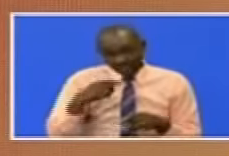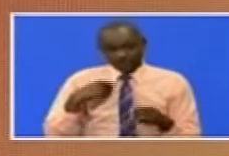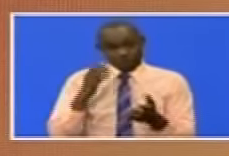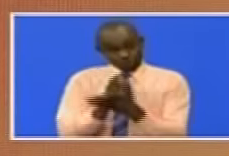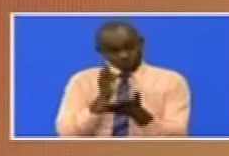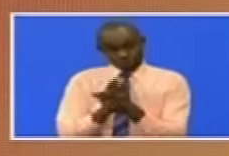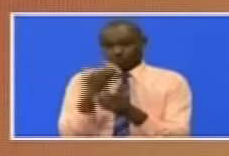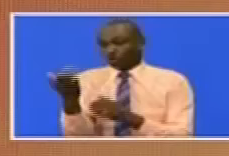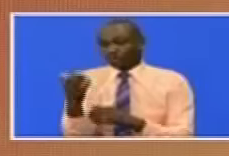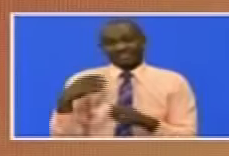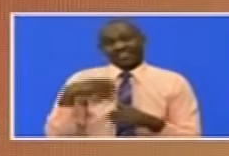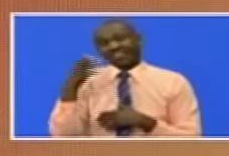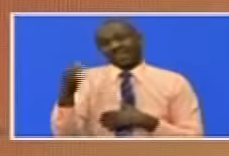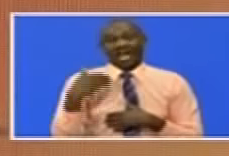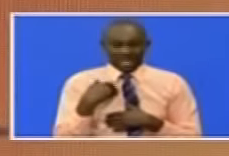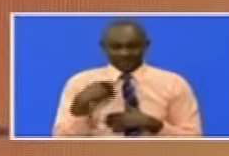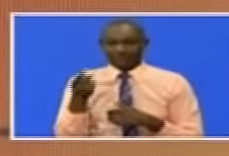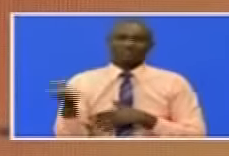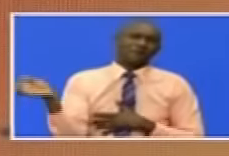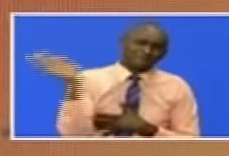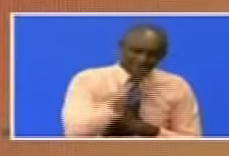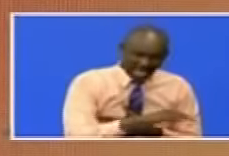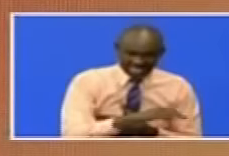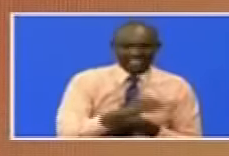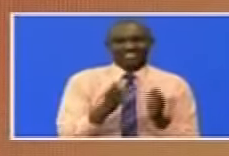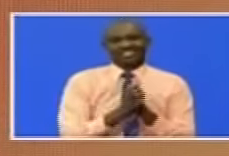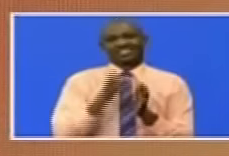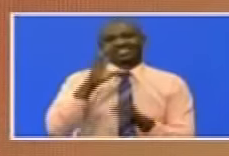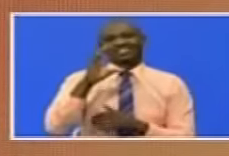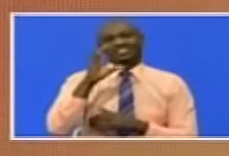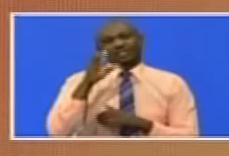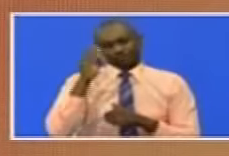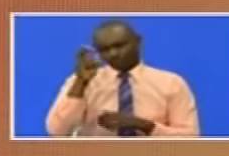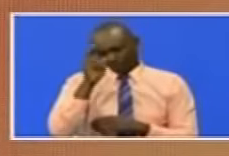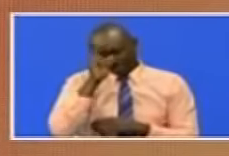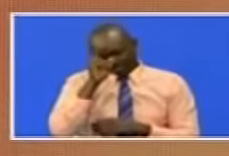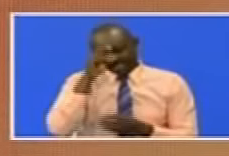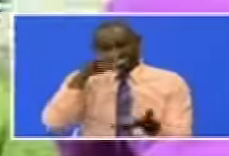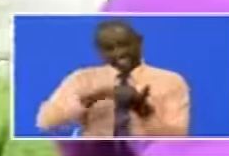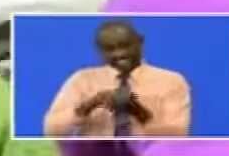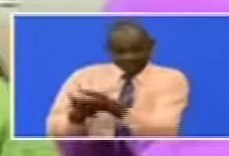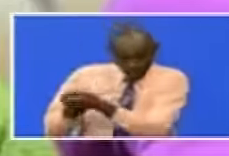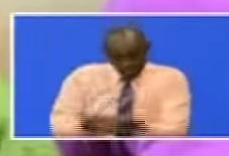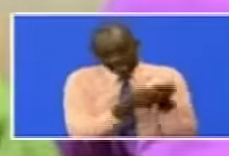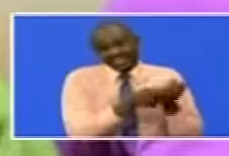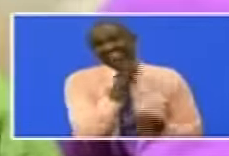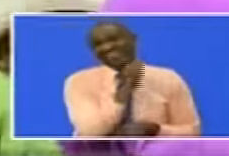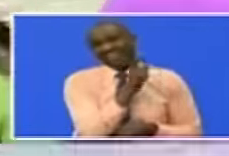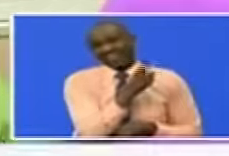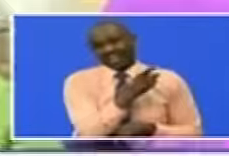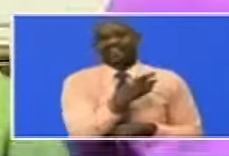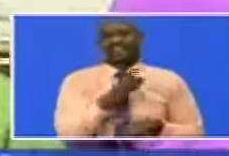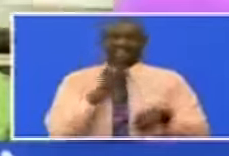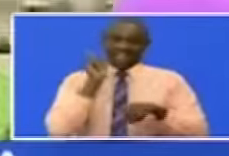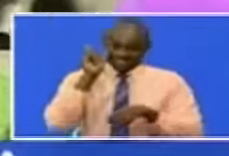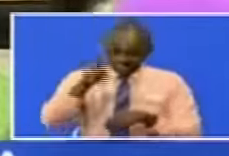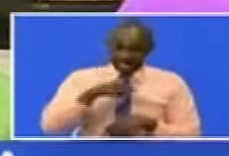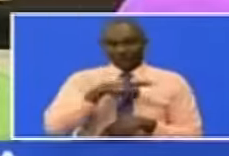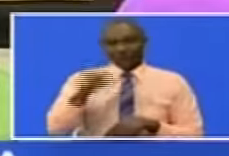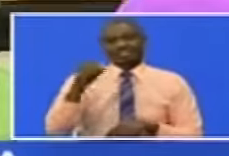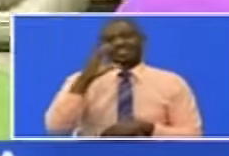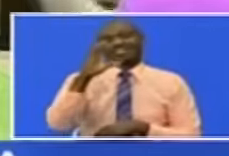baadhi ya stakabadhi. Alirudishwa tena katika kituo cha polisi cha Mudhaiga na kupelekwa katika makao makuu ya upelelezi. Mwandishi huyo